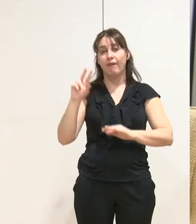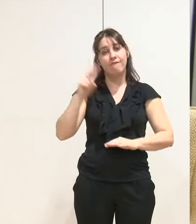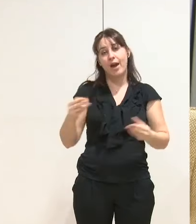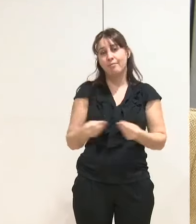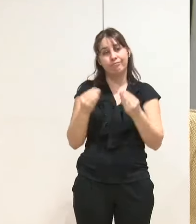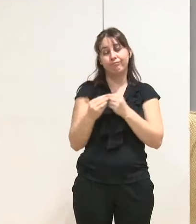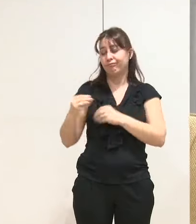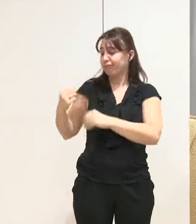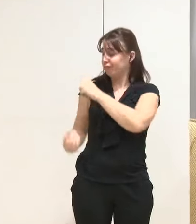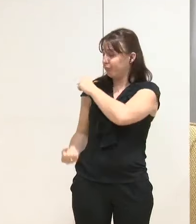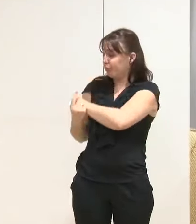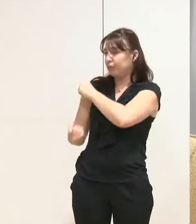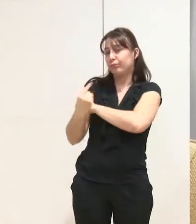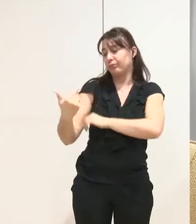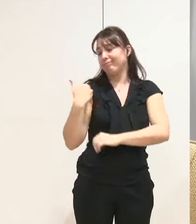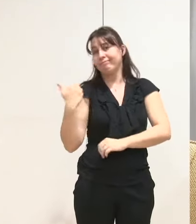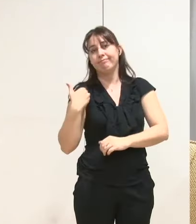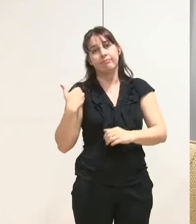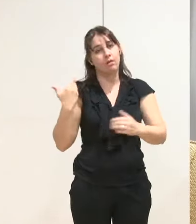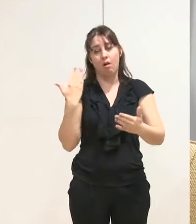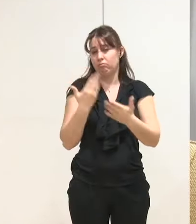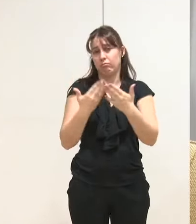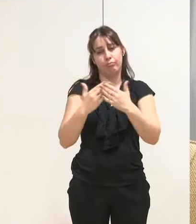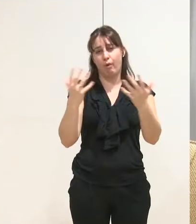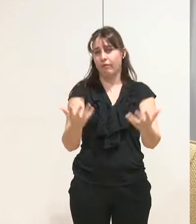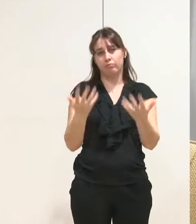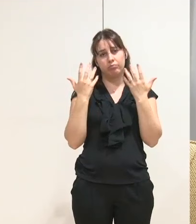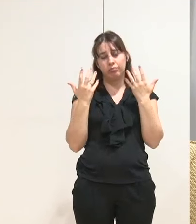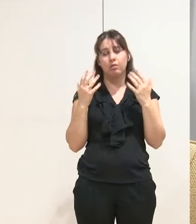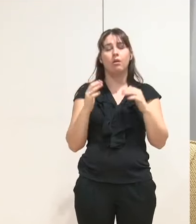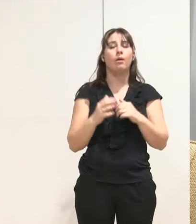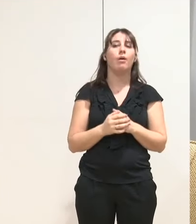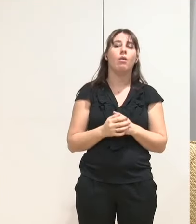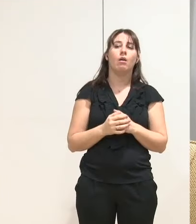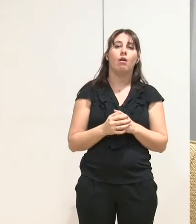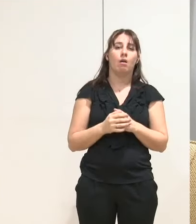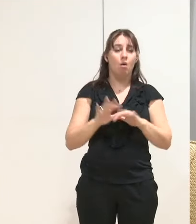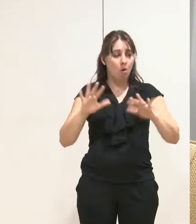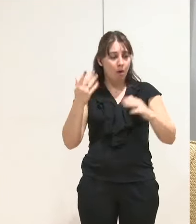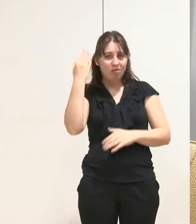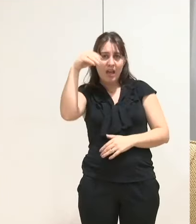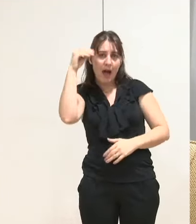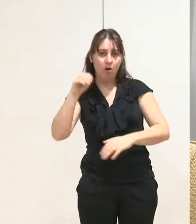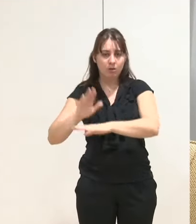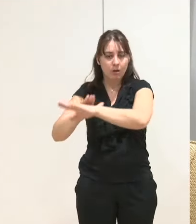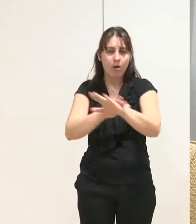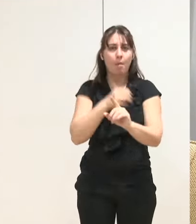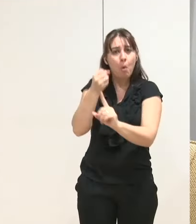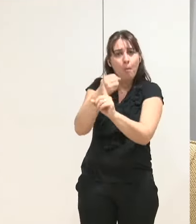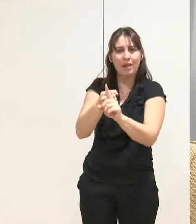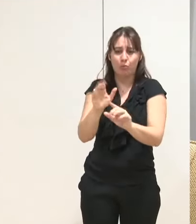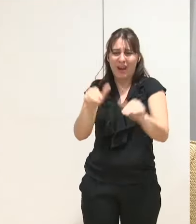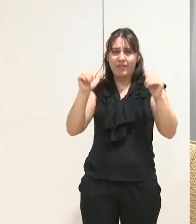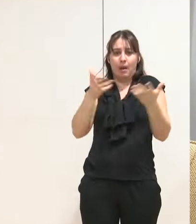nous le démontrent on peut pas limiter une politique euh pour prévenir la délinquence et surtout pour la combattre la combattre